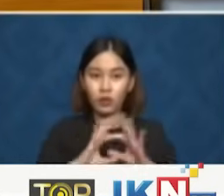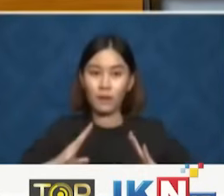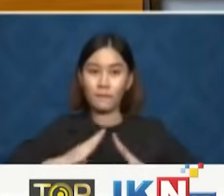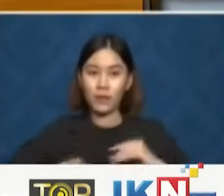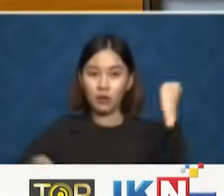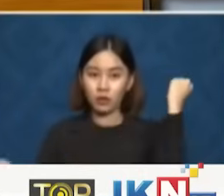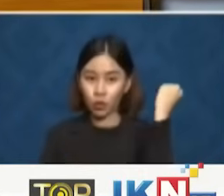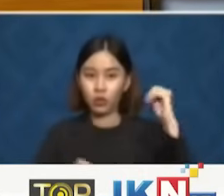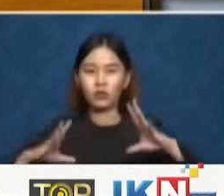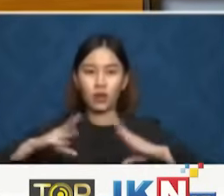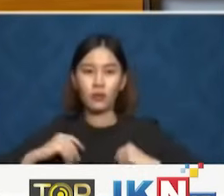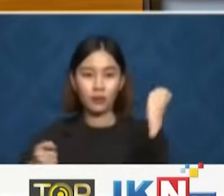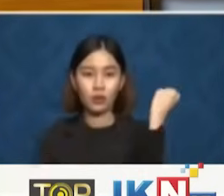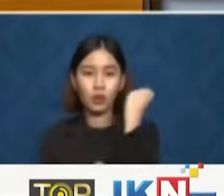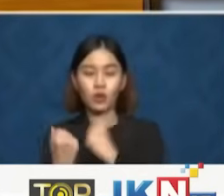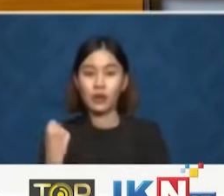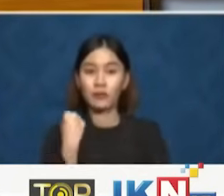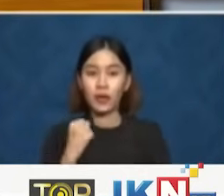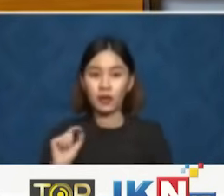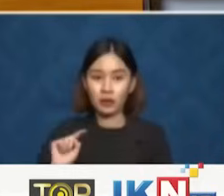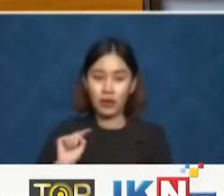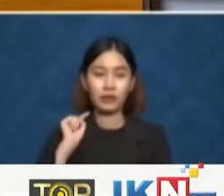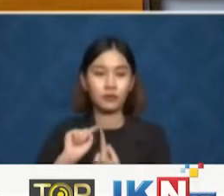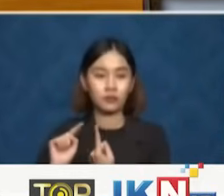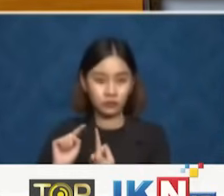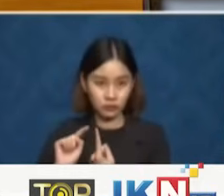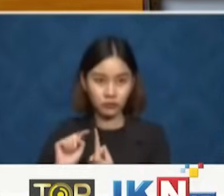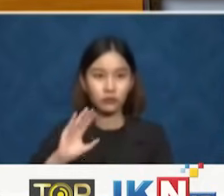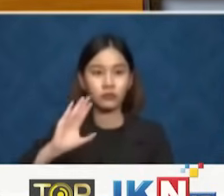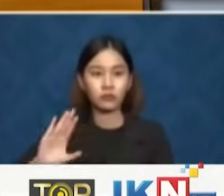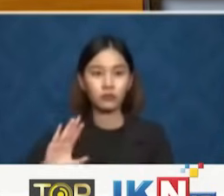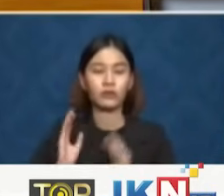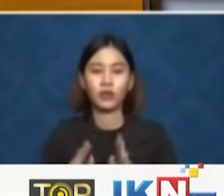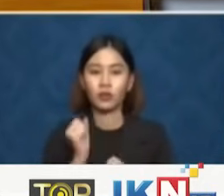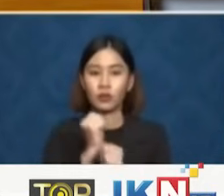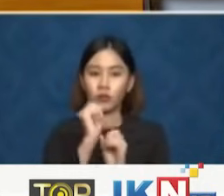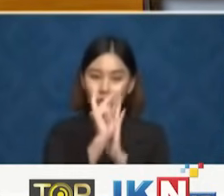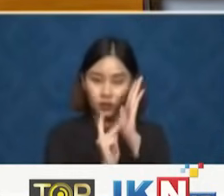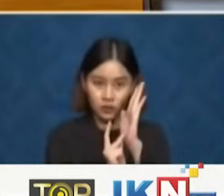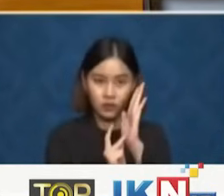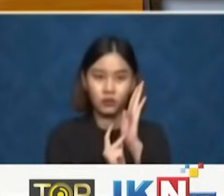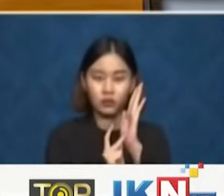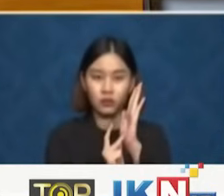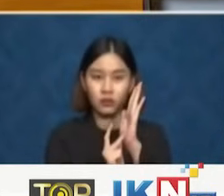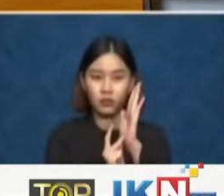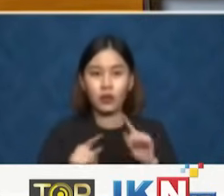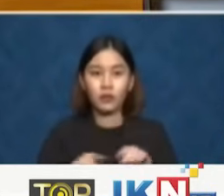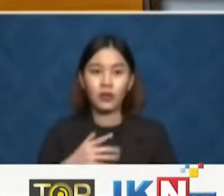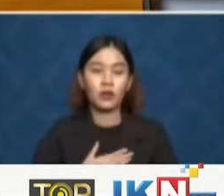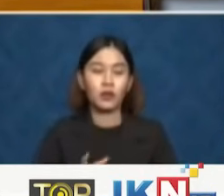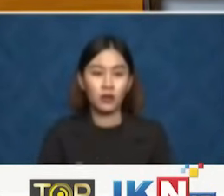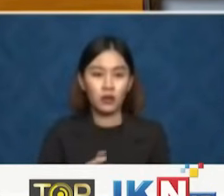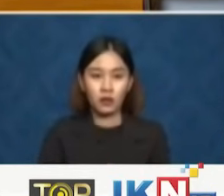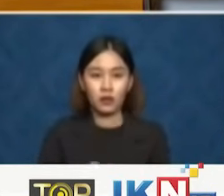เห็นของแพทย์โรงพยาบาลตำรวจแล้วก็บอกว่ามีการดำเนินการเนี่ยถูกต้องตามกฎหมายทุกประการมีใบไม่ยินย